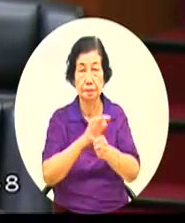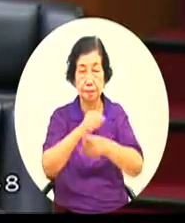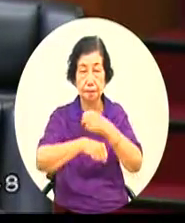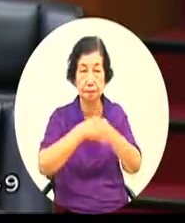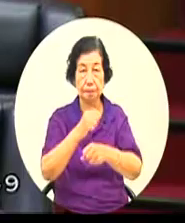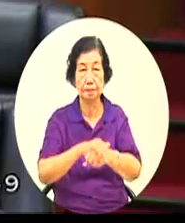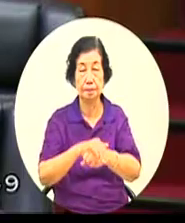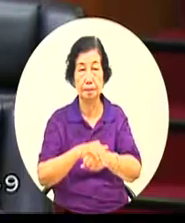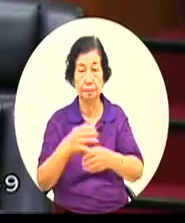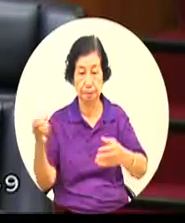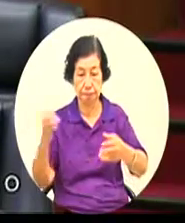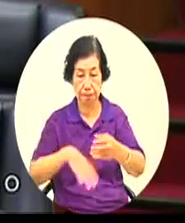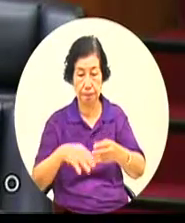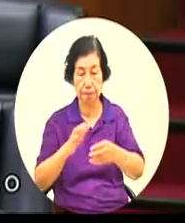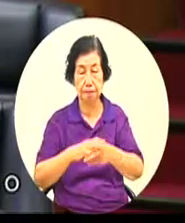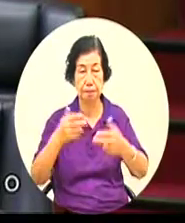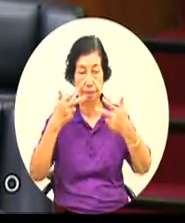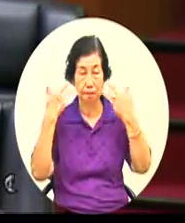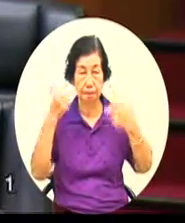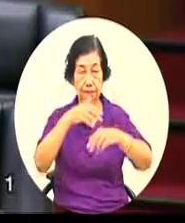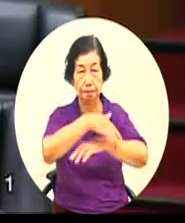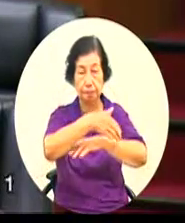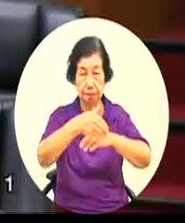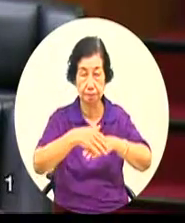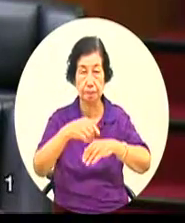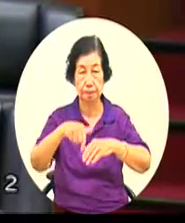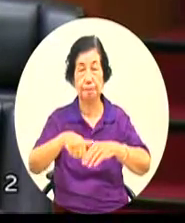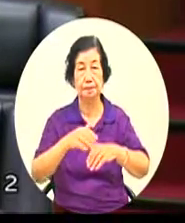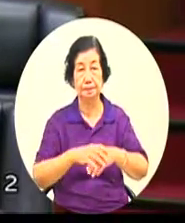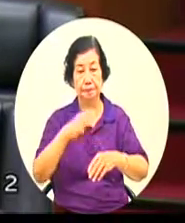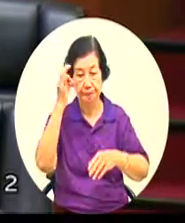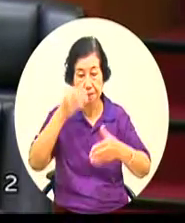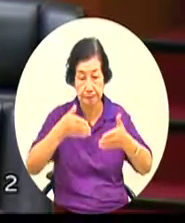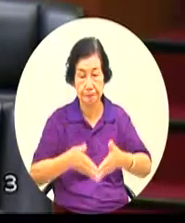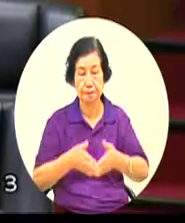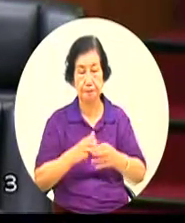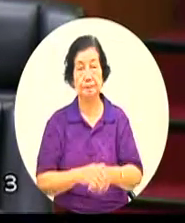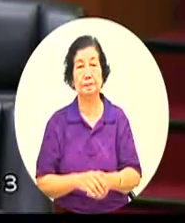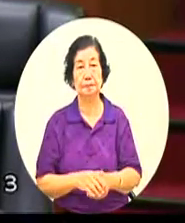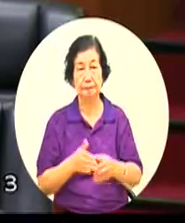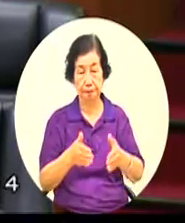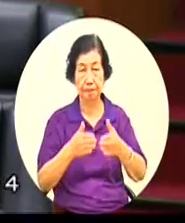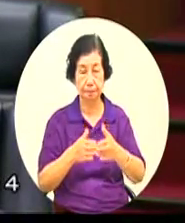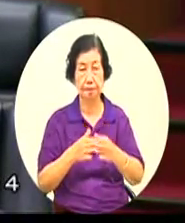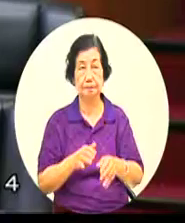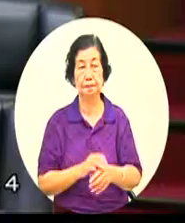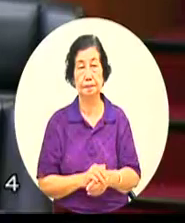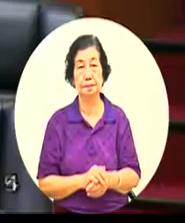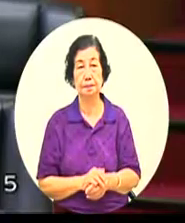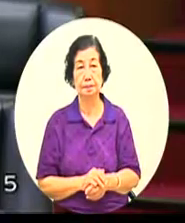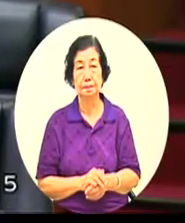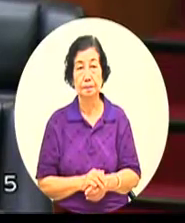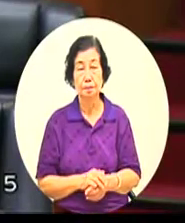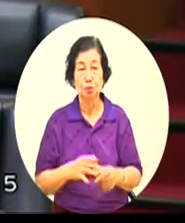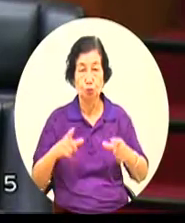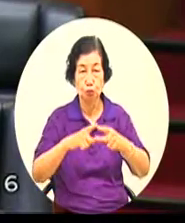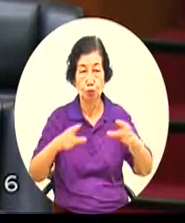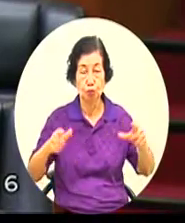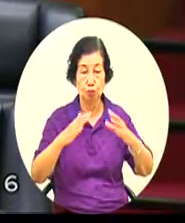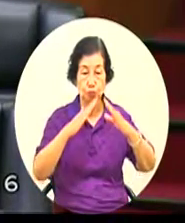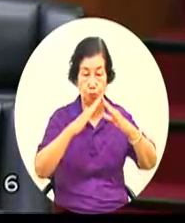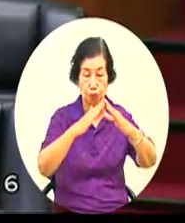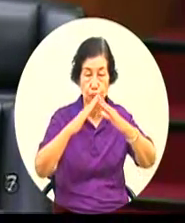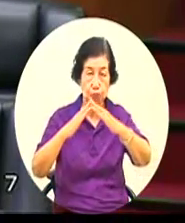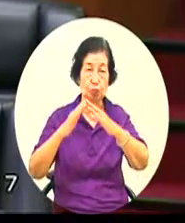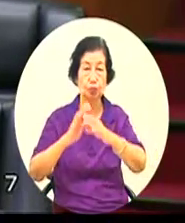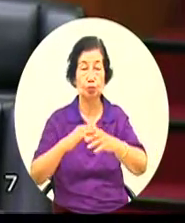乡，但是也要重视原乡了哈。如果说可以在大都会规划一个区域，让我